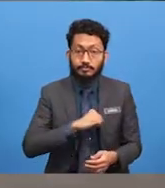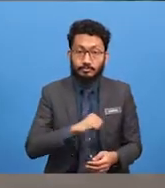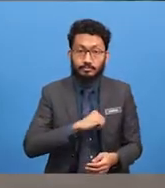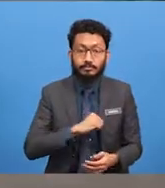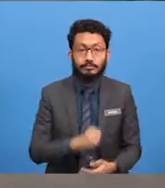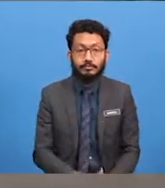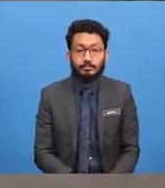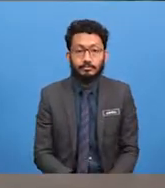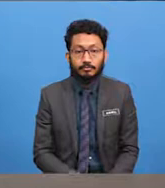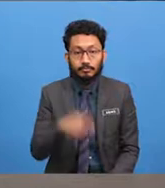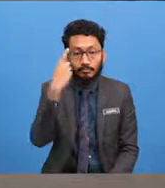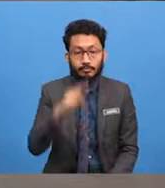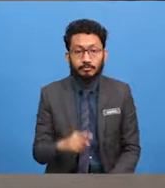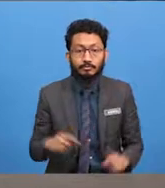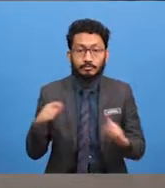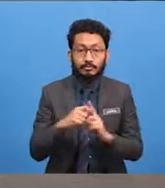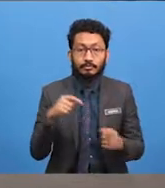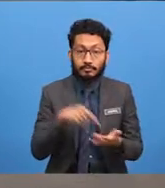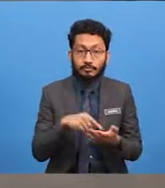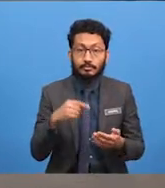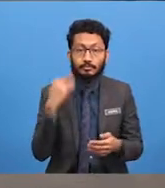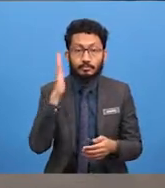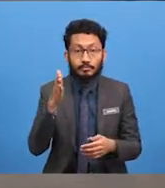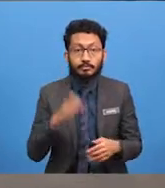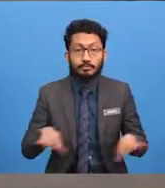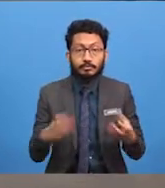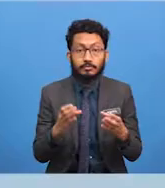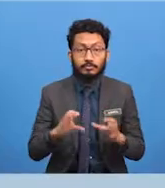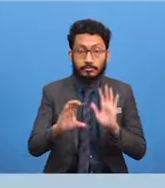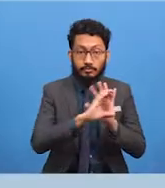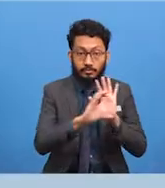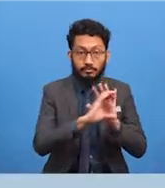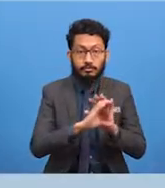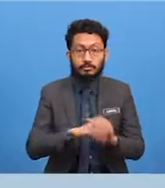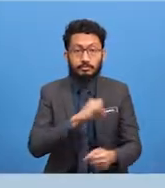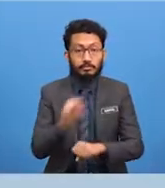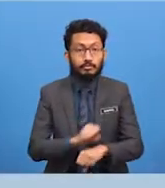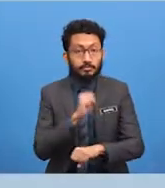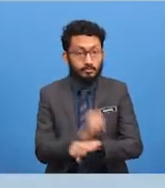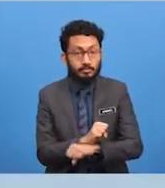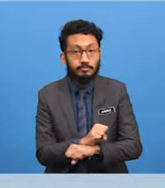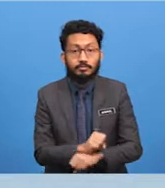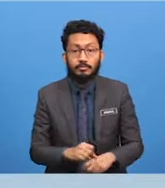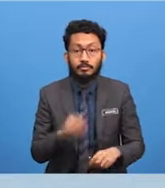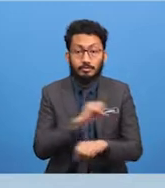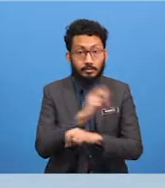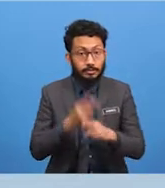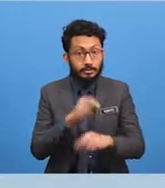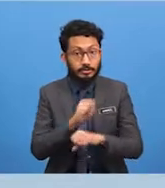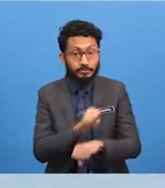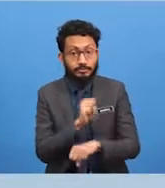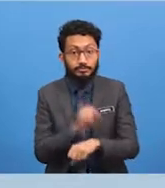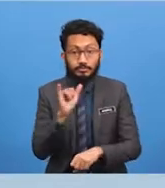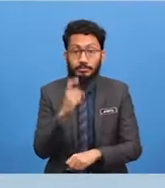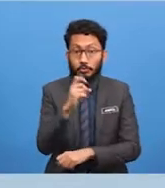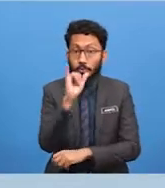Bagi tujuan perangan ini, saya akan membuat contoh syarikat yang saya namakan syarikat XYZ yang